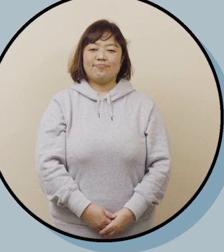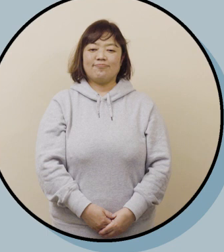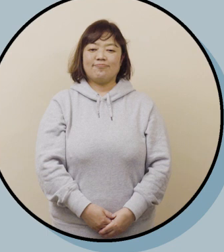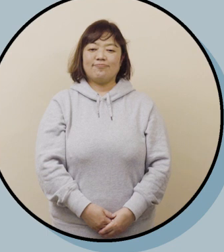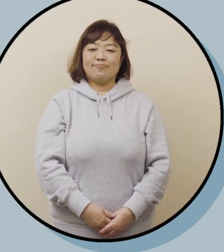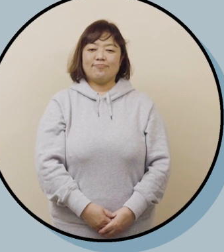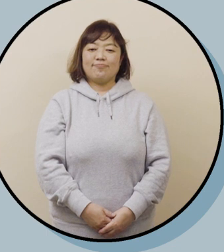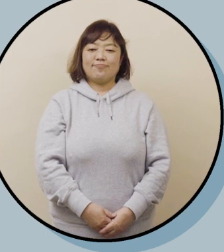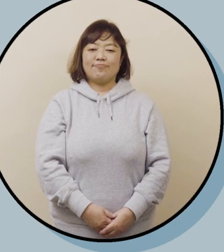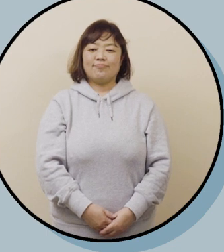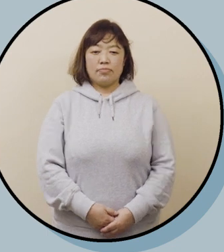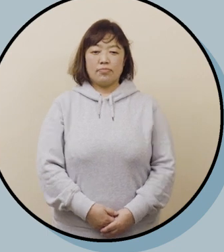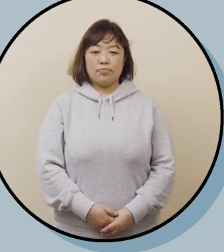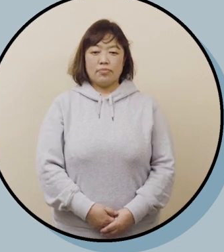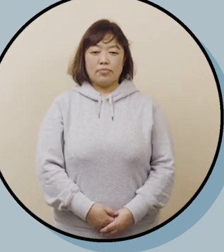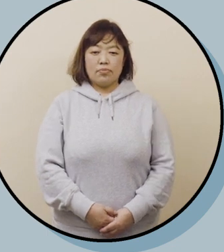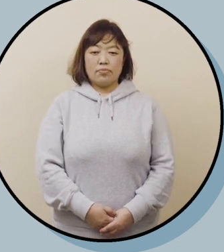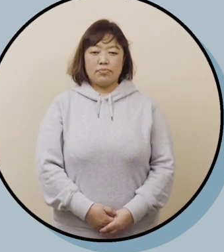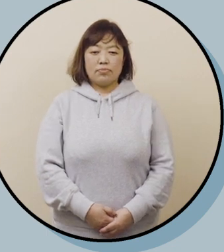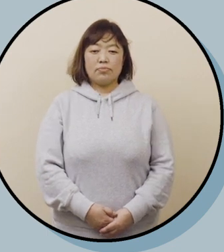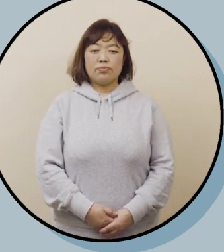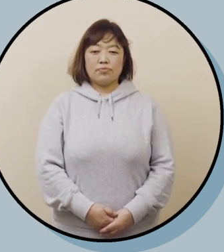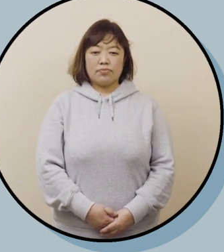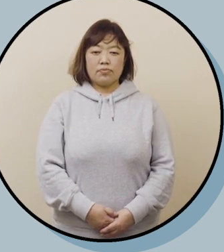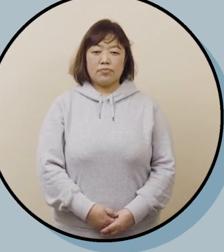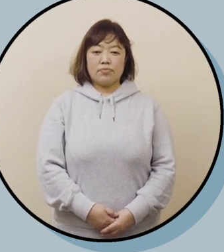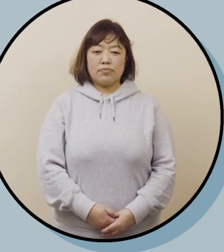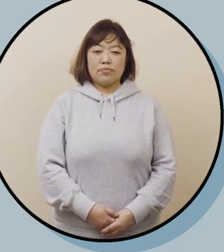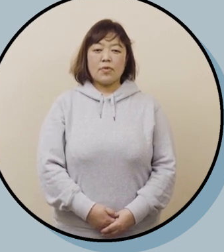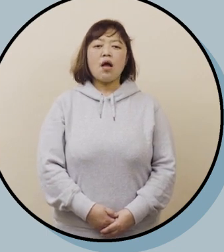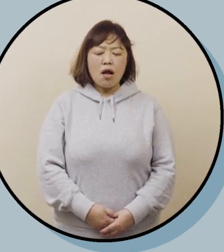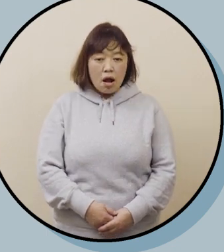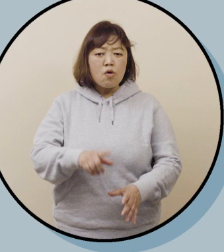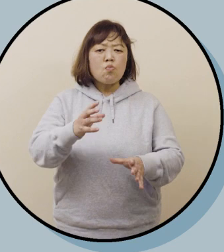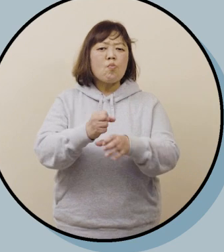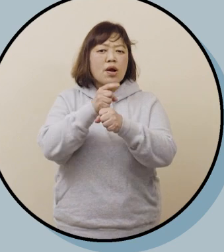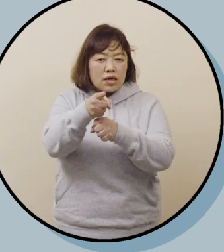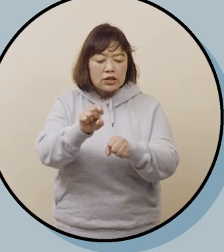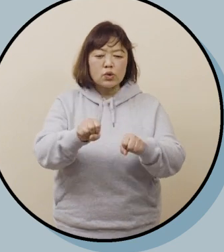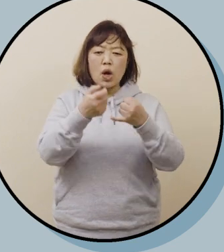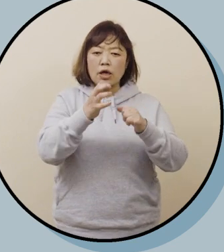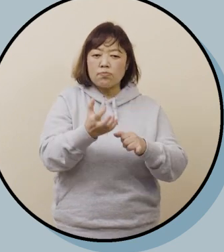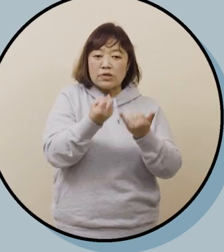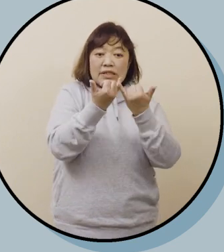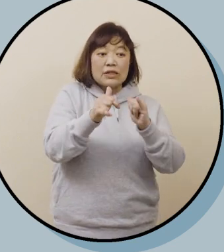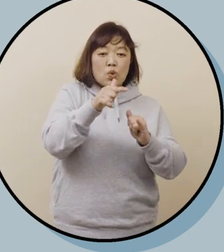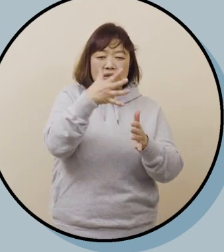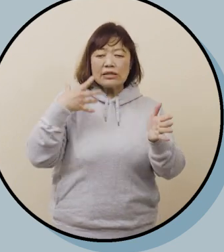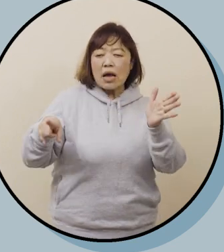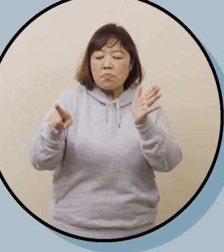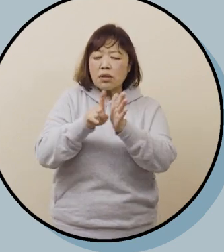制作してますねそれはだからその障害のある人に今まで